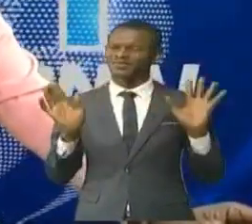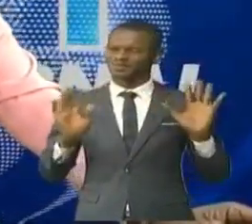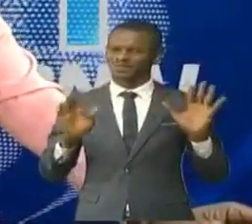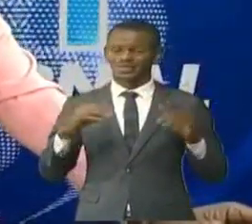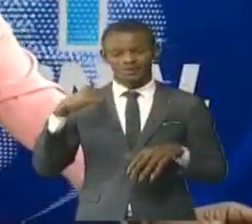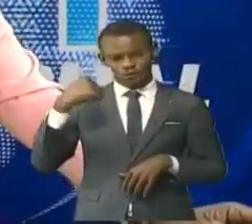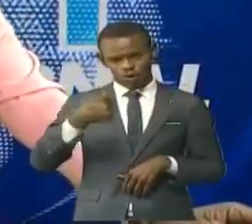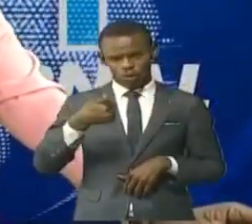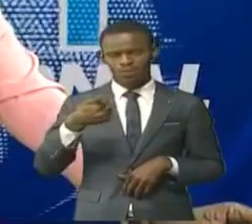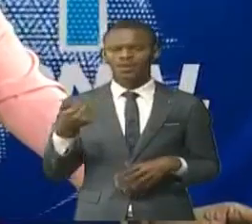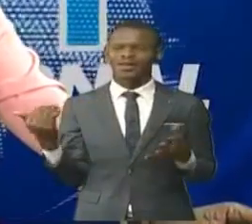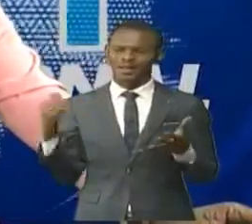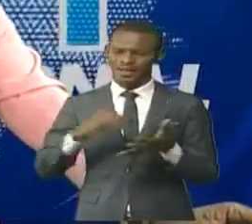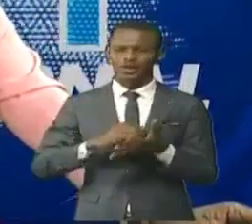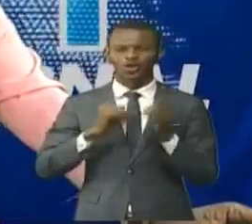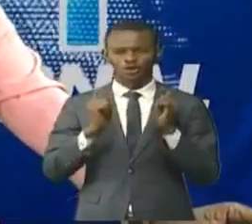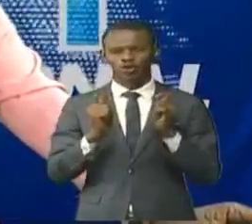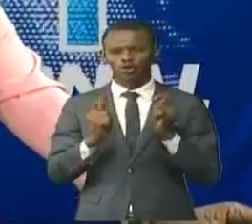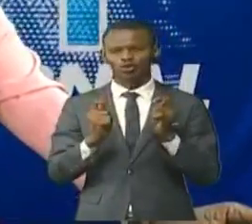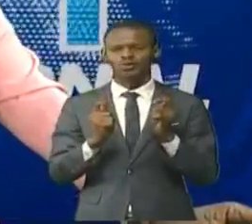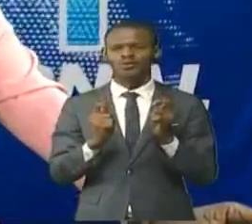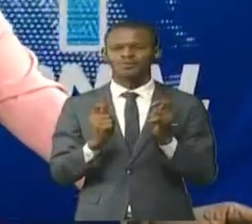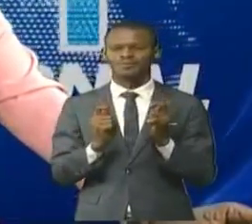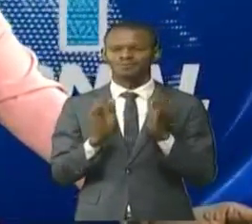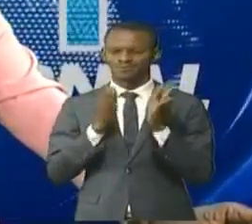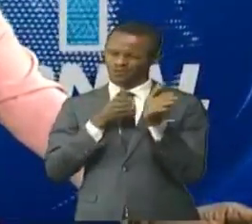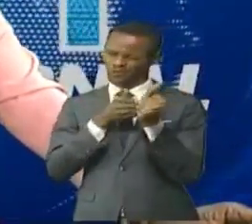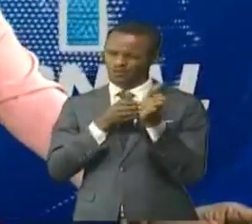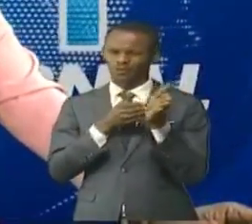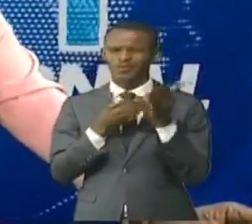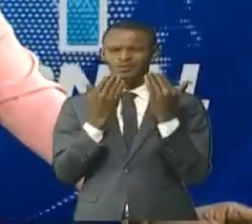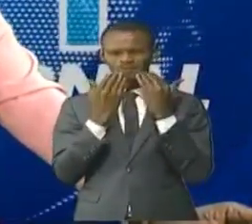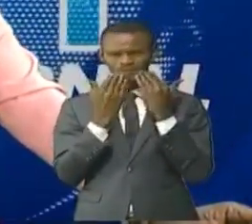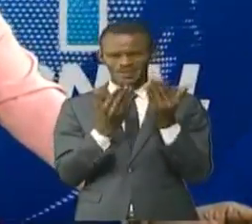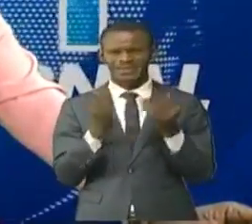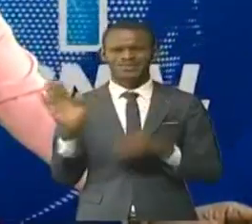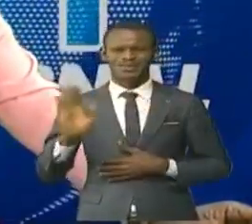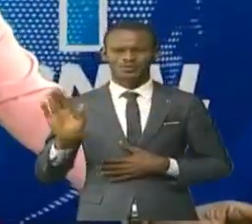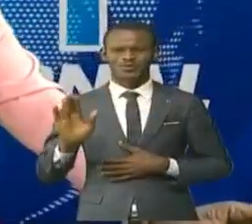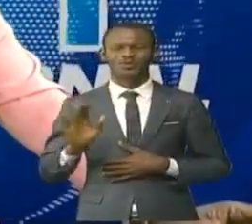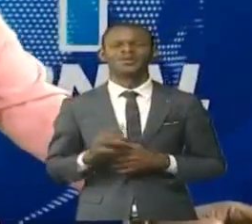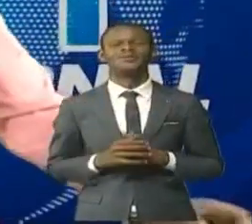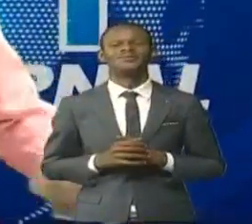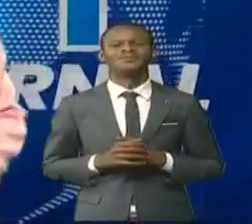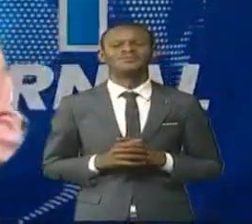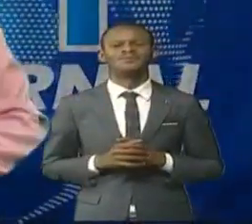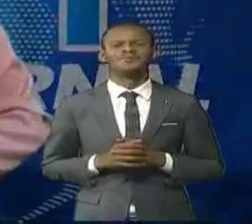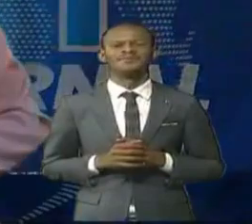plaisir et sur la même chaîne. Surtout, restez branchés sur les programmes de la RTNC. Vous ne serez pas déçus. Au revoir.